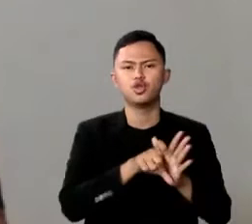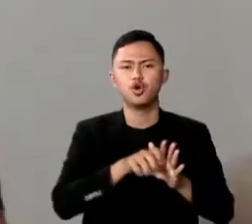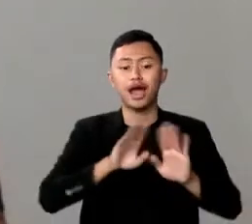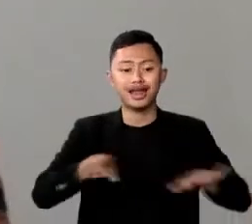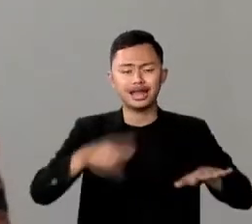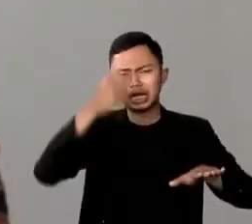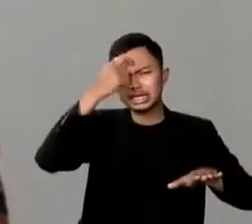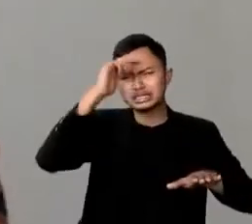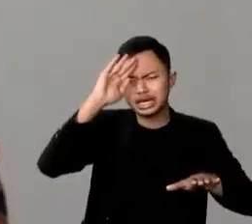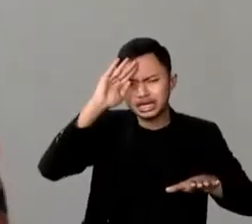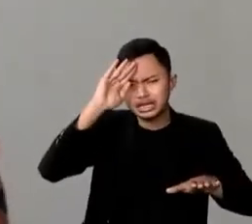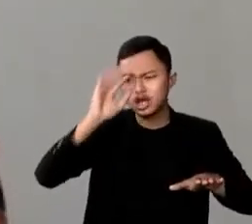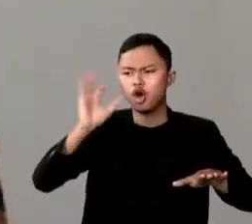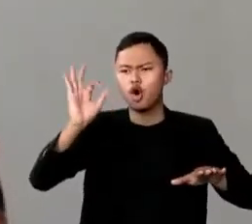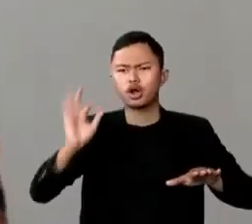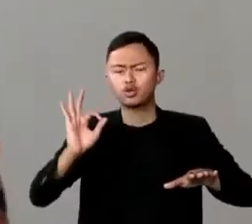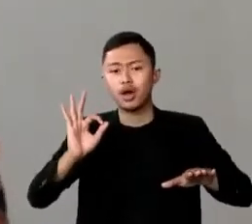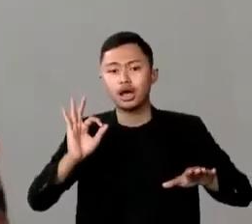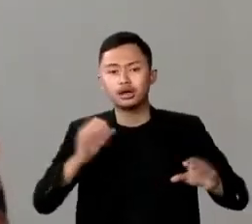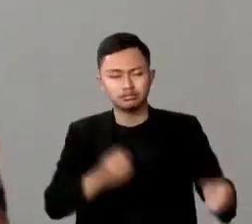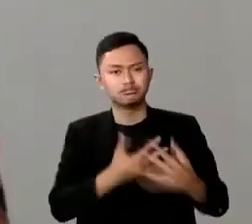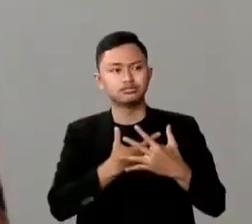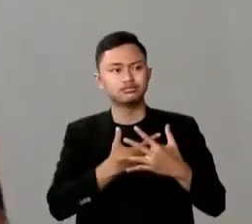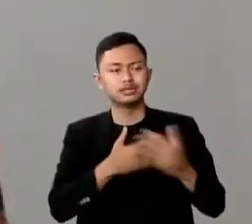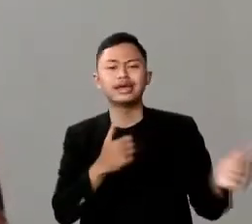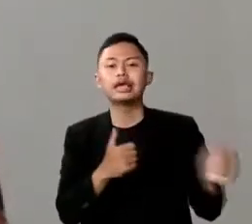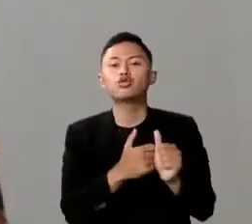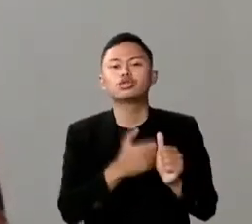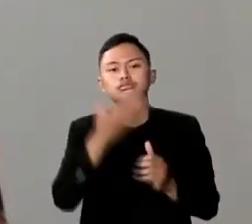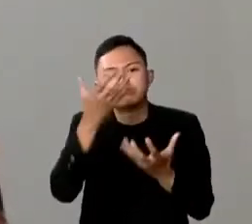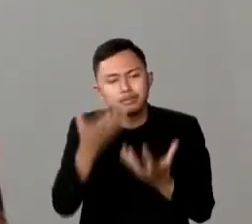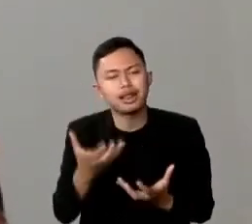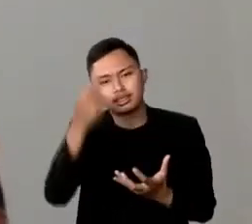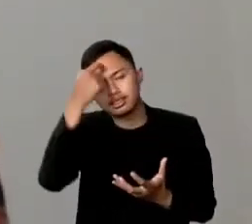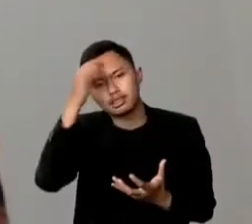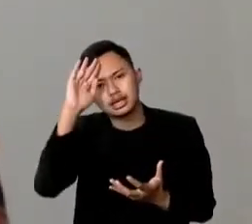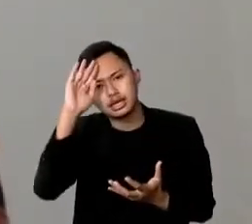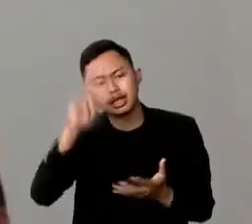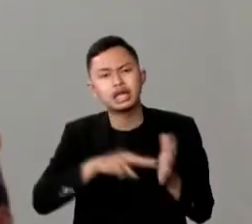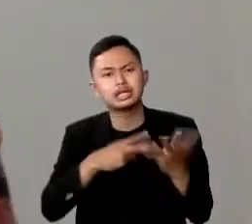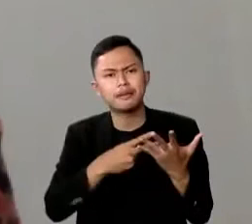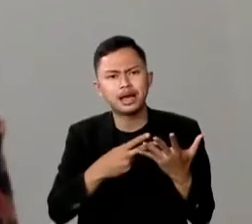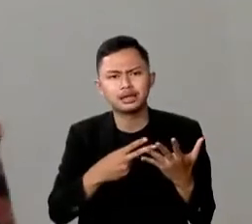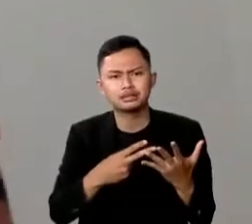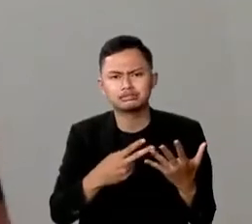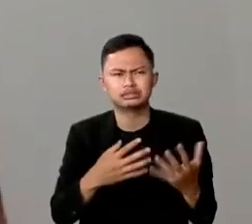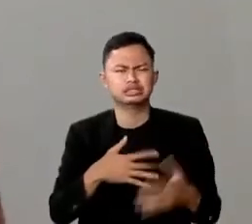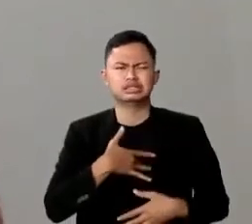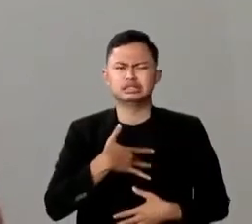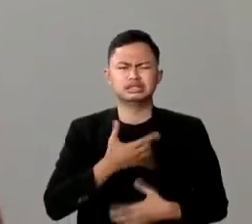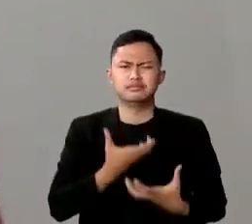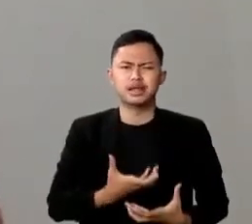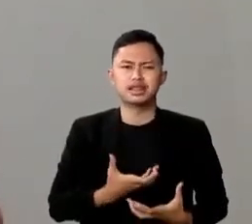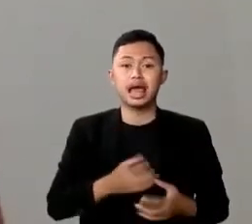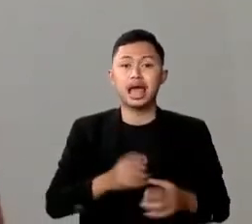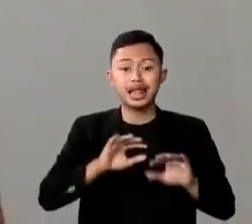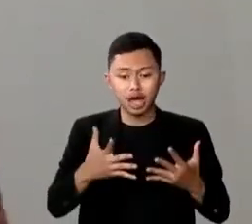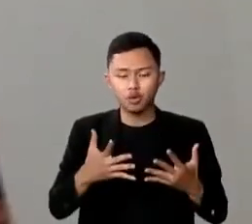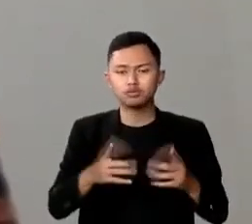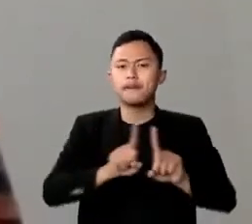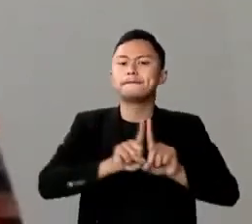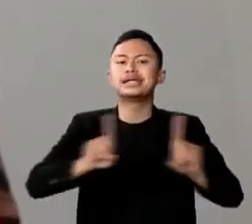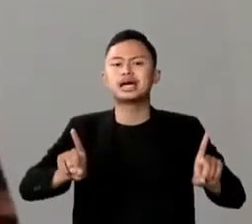anaknya sakit kritis dirawat di ruang ICU khusus kalsit terpisah dari orangtuanya